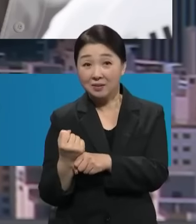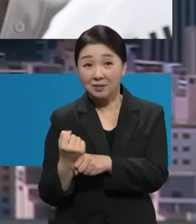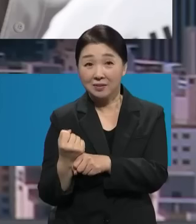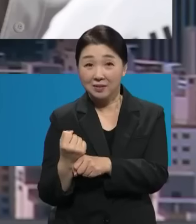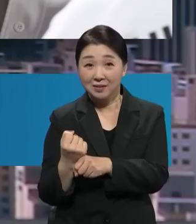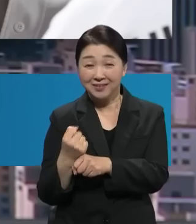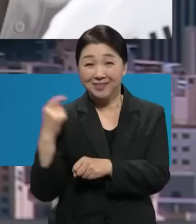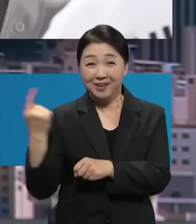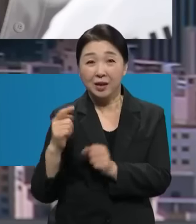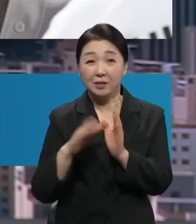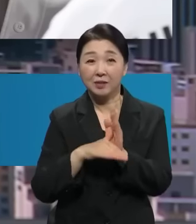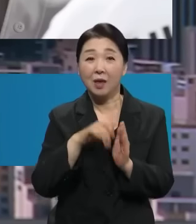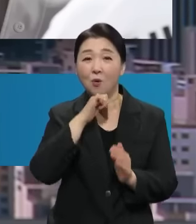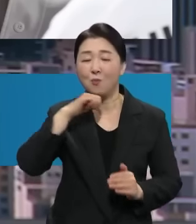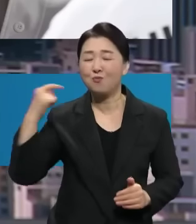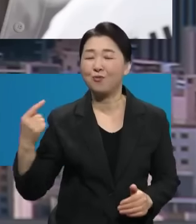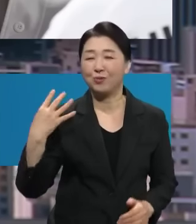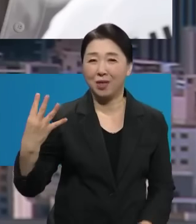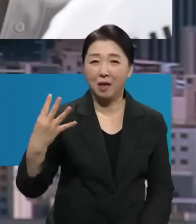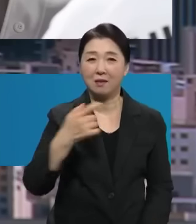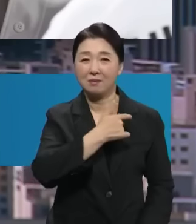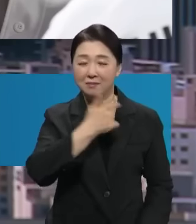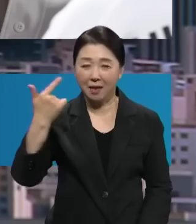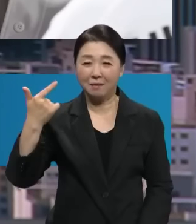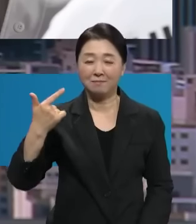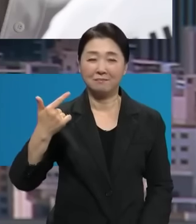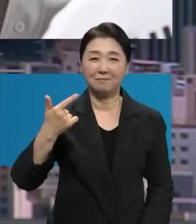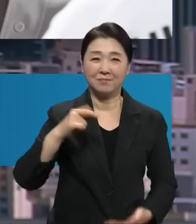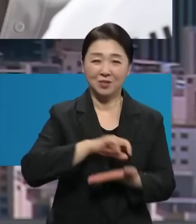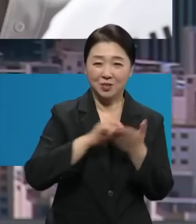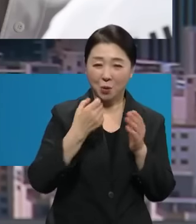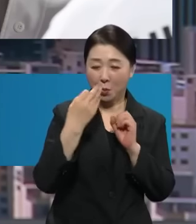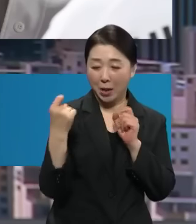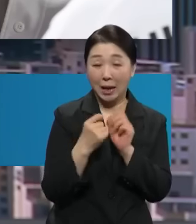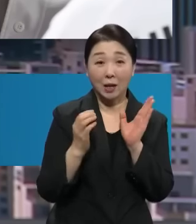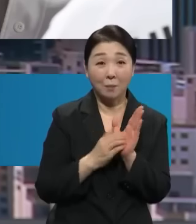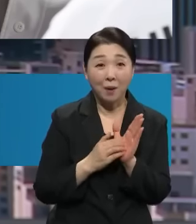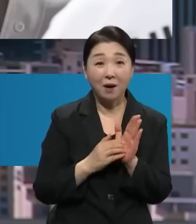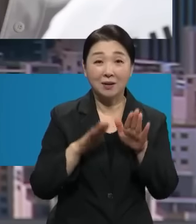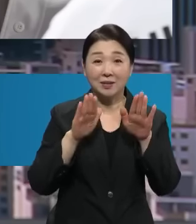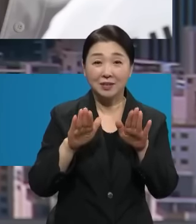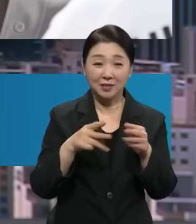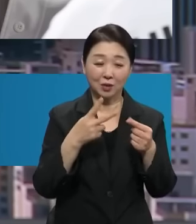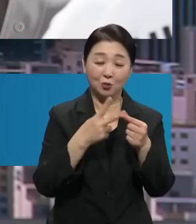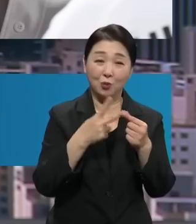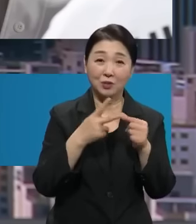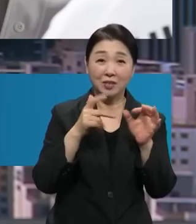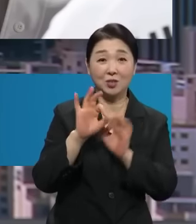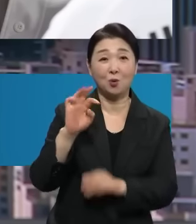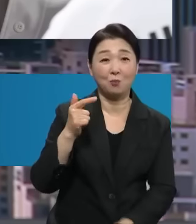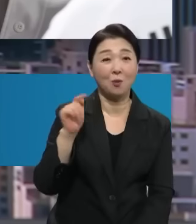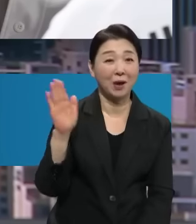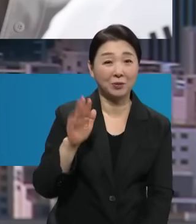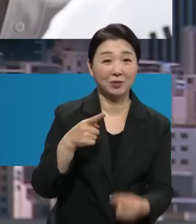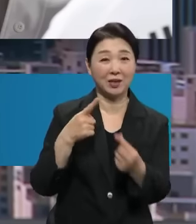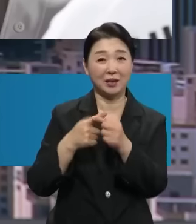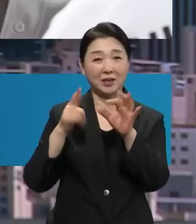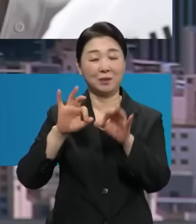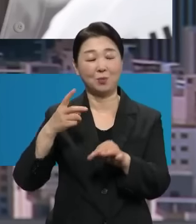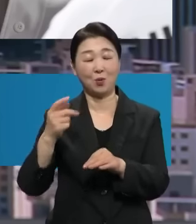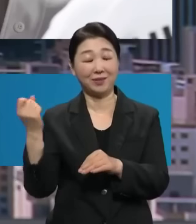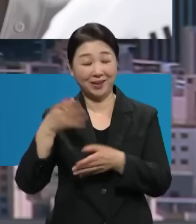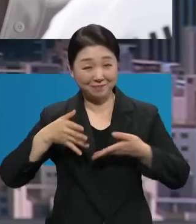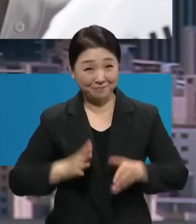히트에 홈런 4방을 몰아치며 대기록에 가까워졌는데요. 이젠 제2의 이종범을 넘어서 제1의 김도영으로